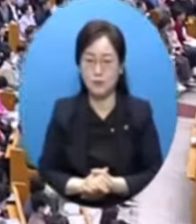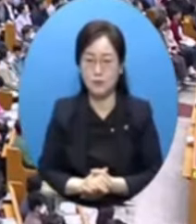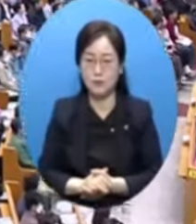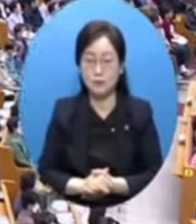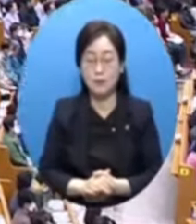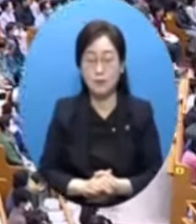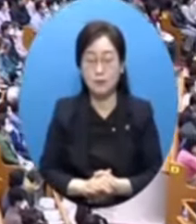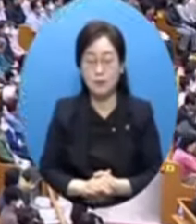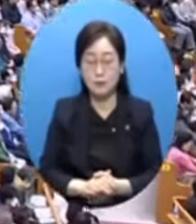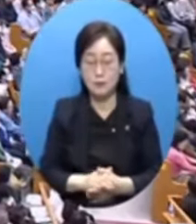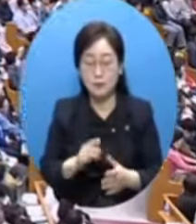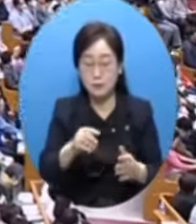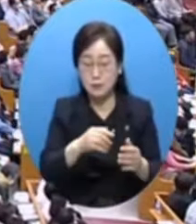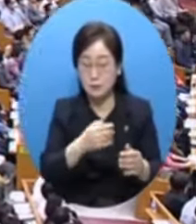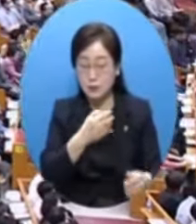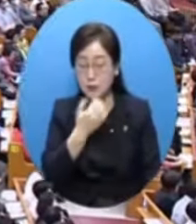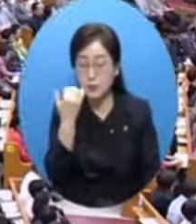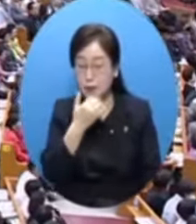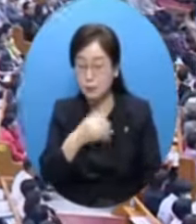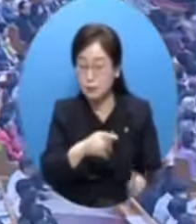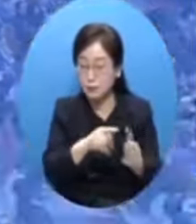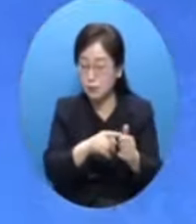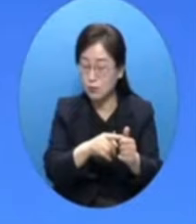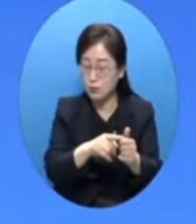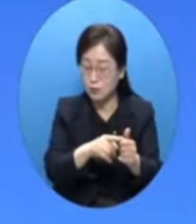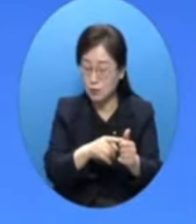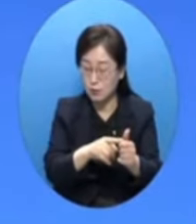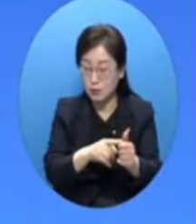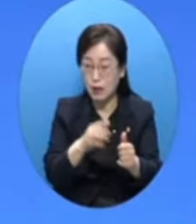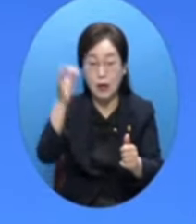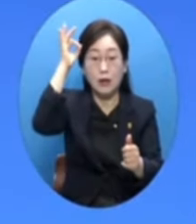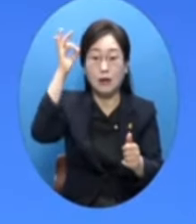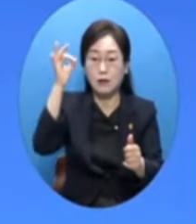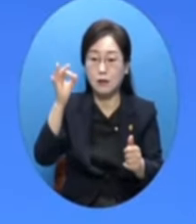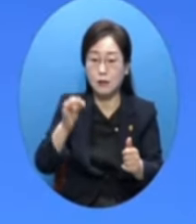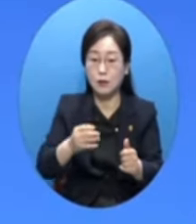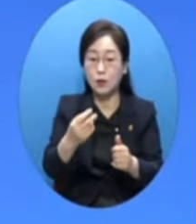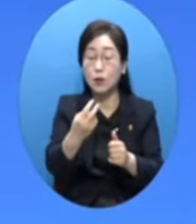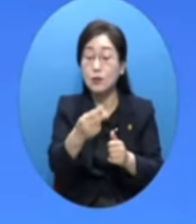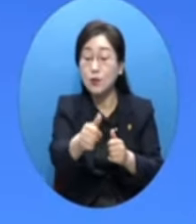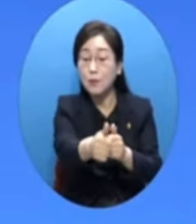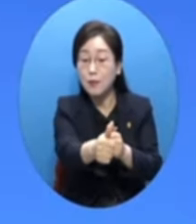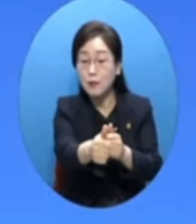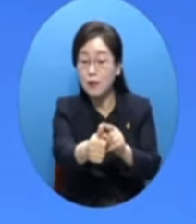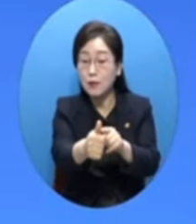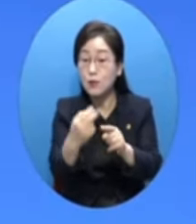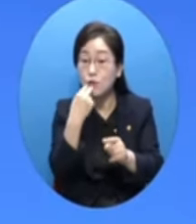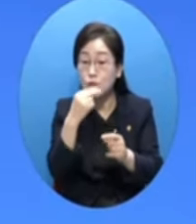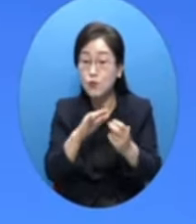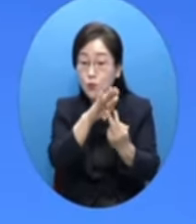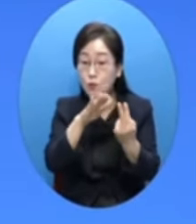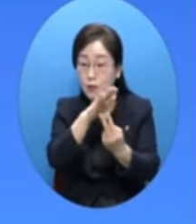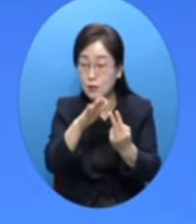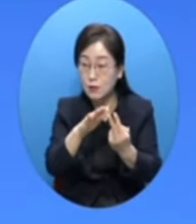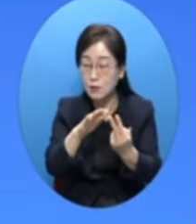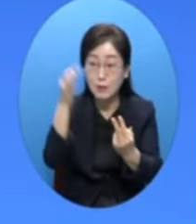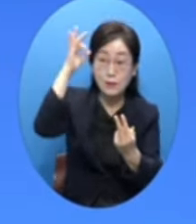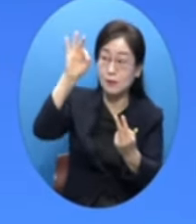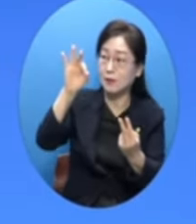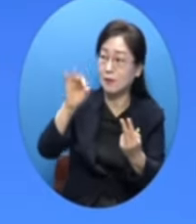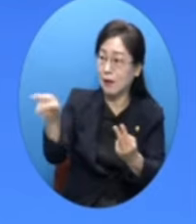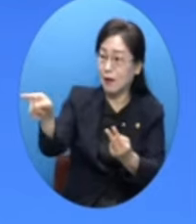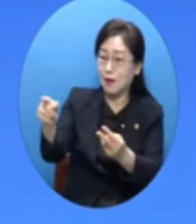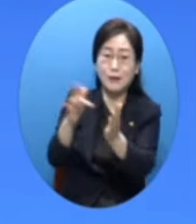바로 그 순간 옆에 있던 제자 요한이 외쳤습니다. 예수님이시다. 예수님의 사랑을 많이 받았던 요한이